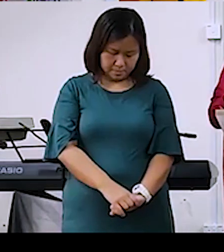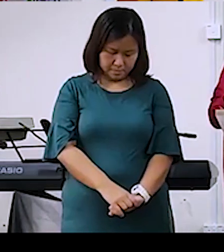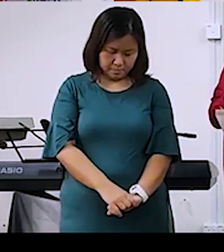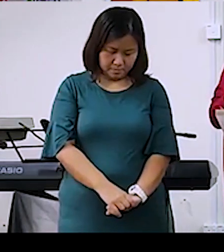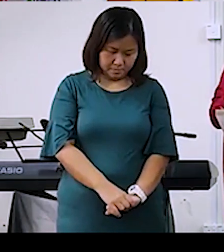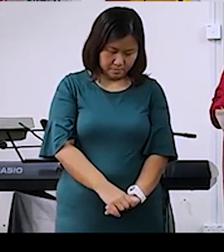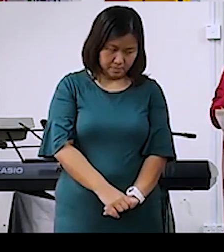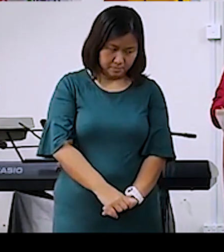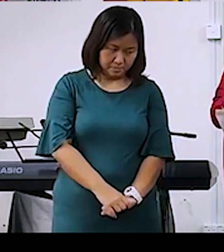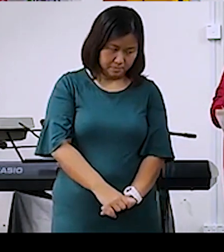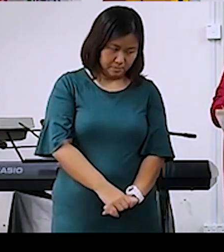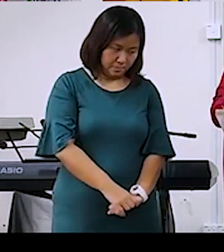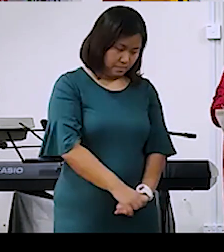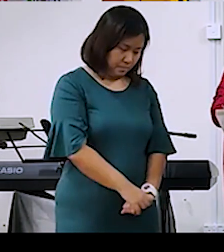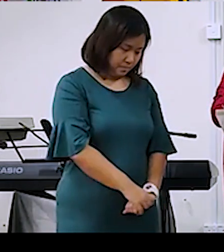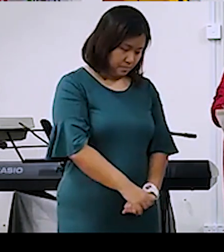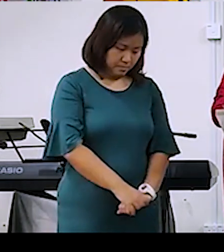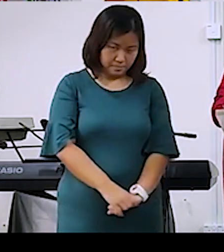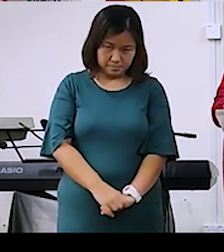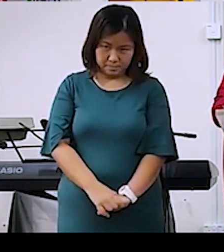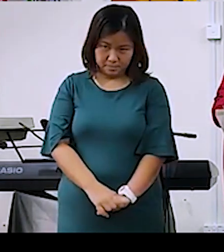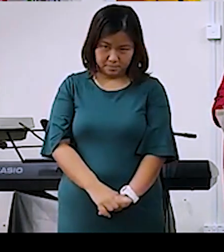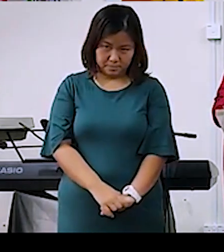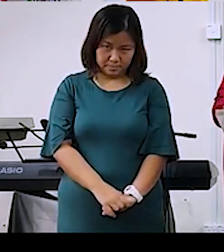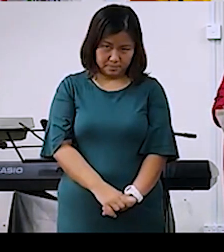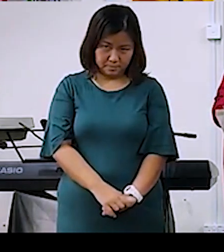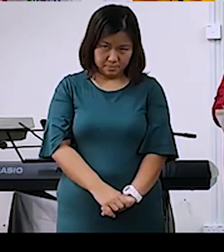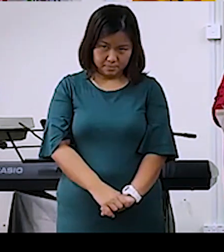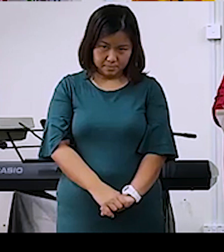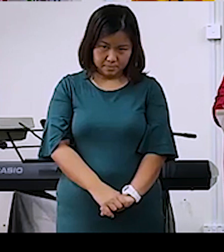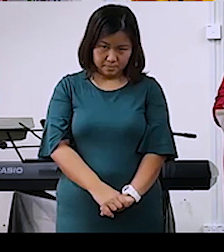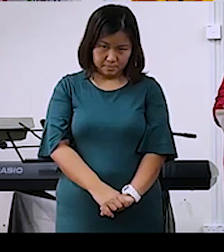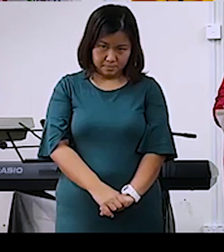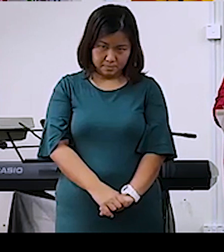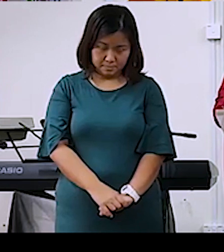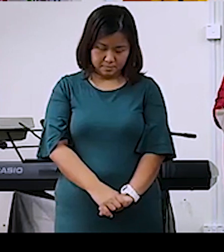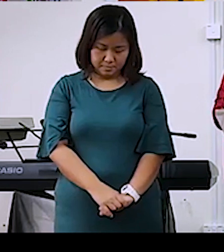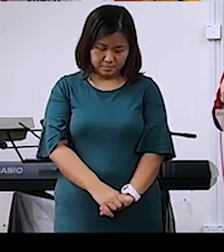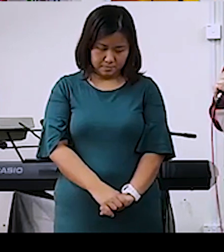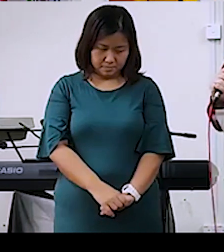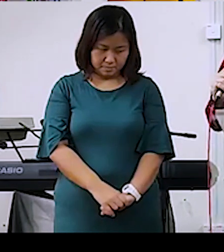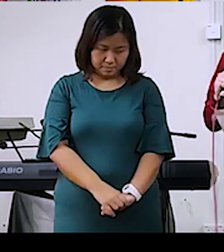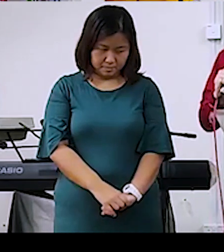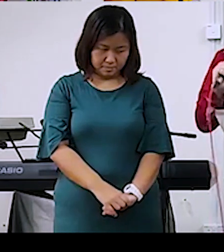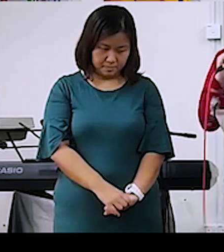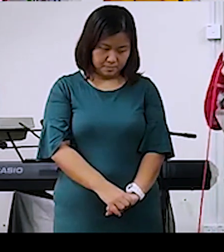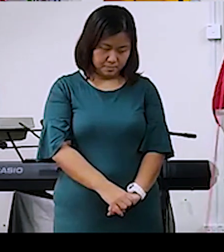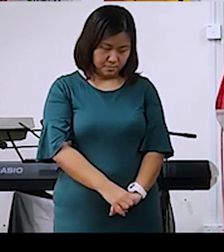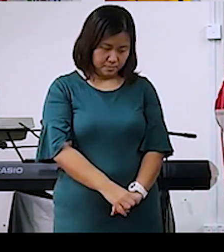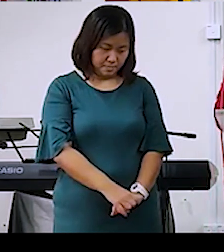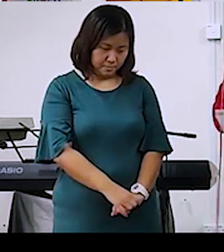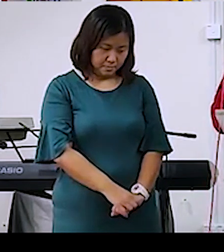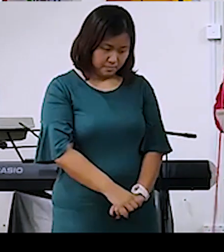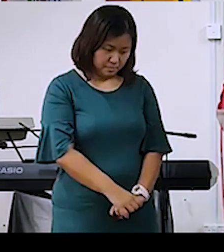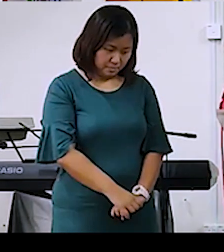生活方式里面呢，上帝呢将会被彰显出来。而当上帝被彰显出来的时候呢，我们就会别人就会看得见哦，我们的生命